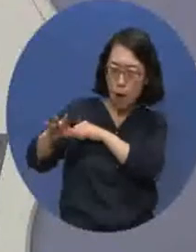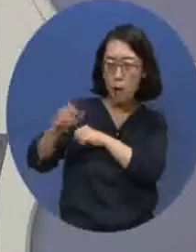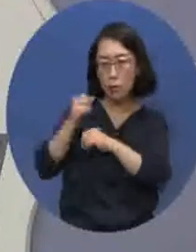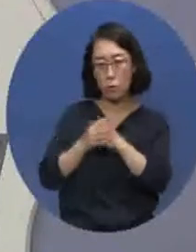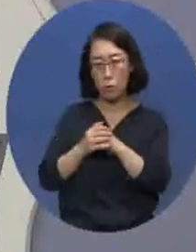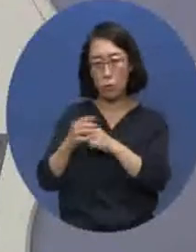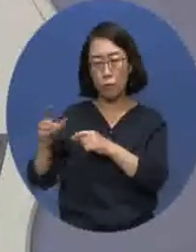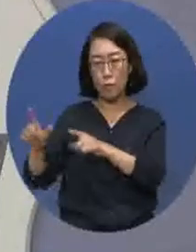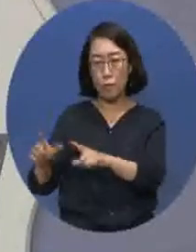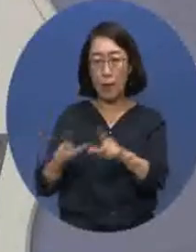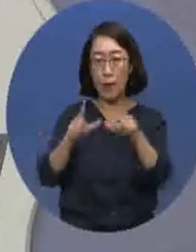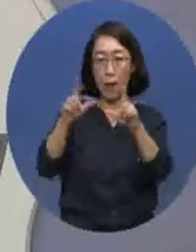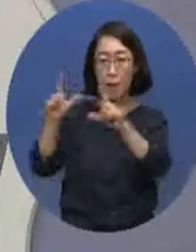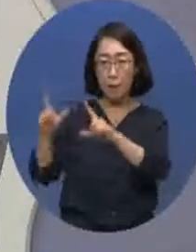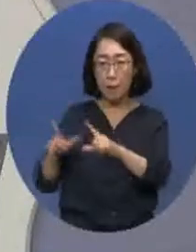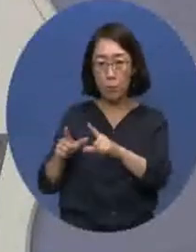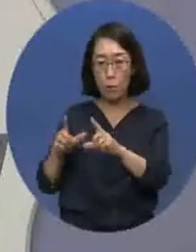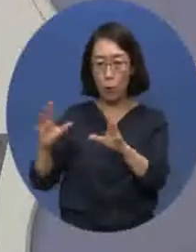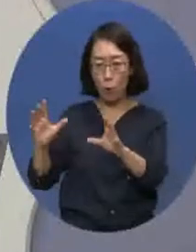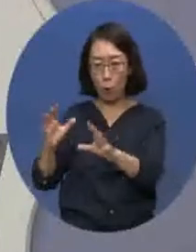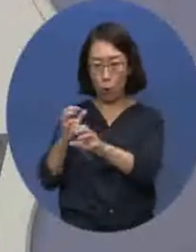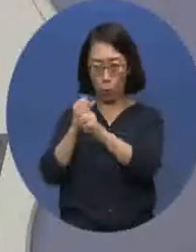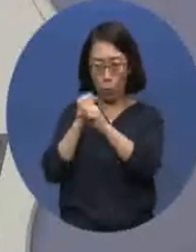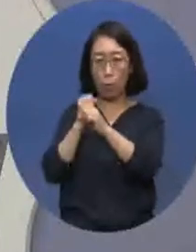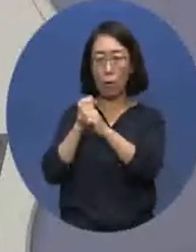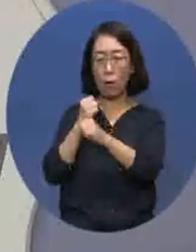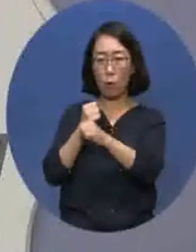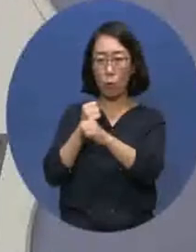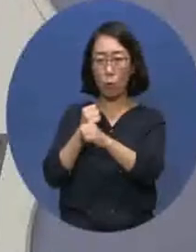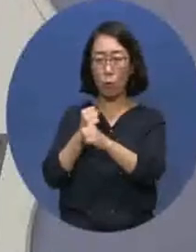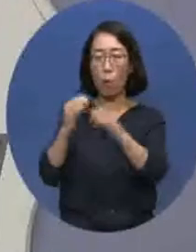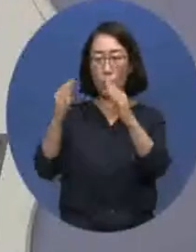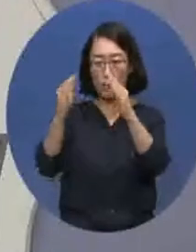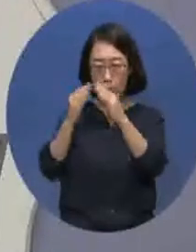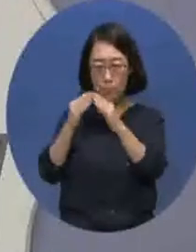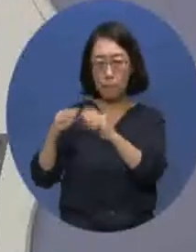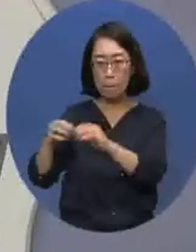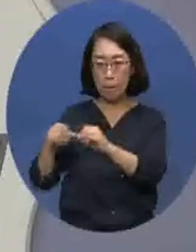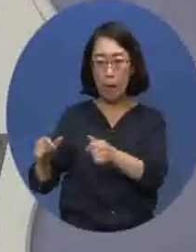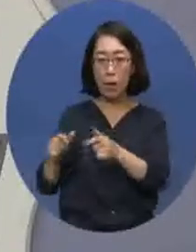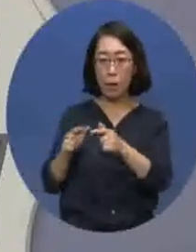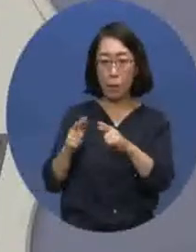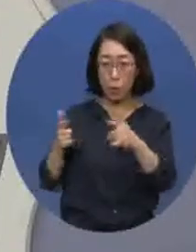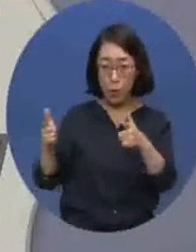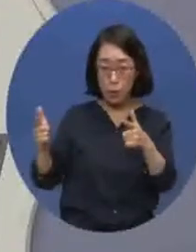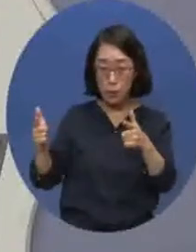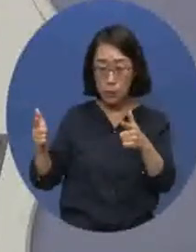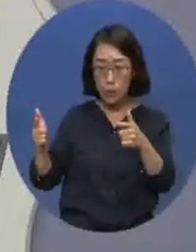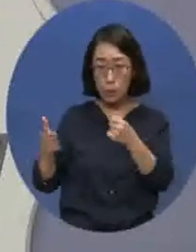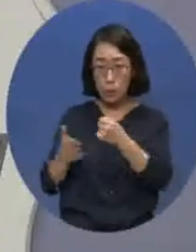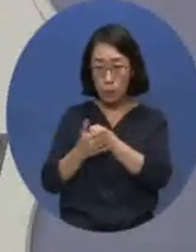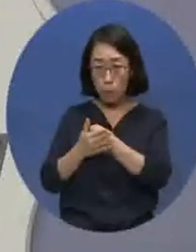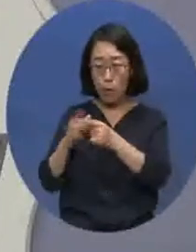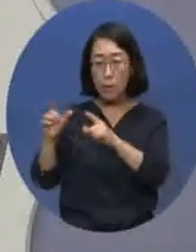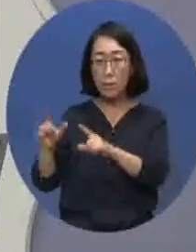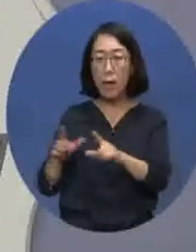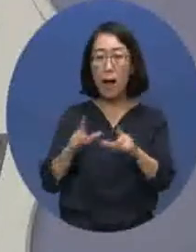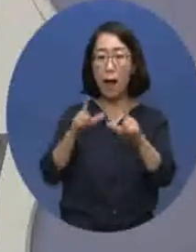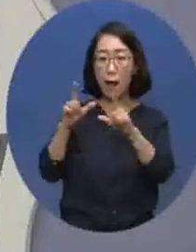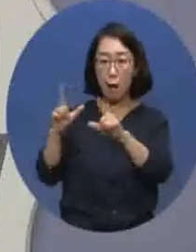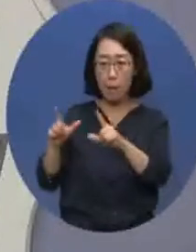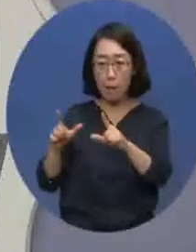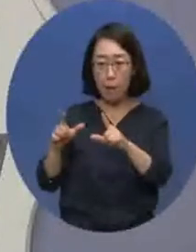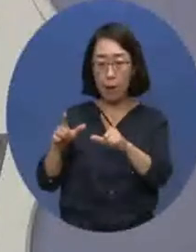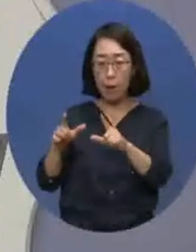삶을 비결 시키고 심천 배 님 말씀대로 부동산정책 하나 때문에 우리 국민들의 삶의 질